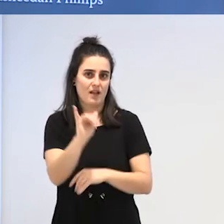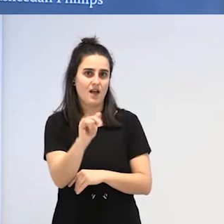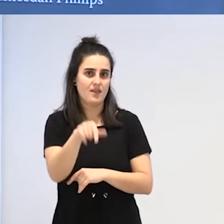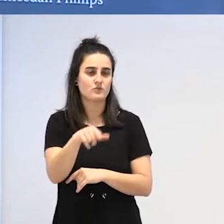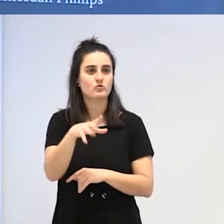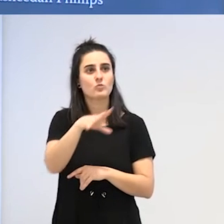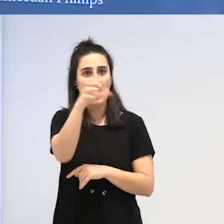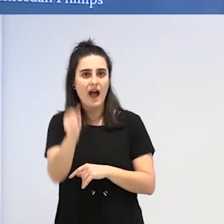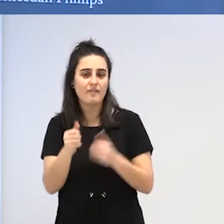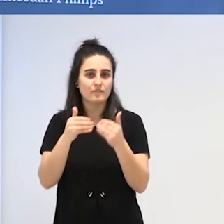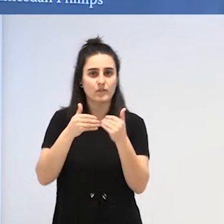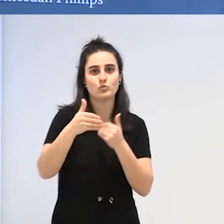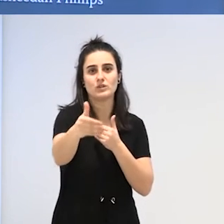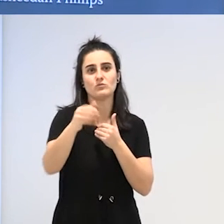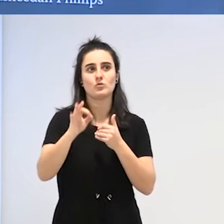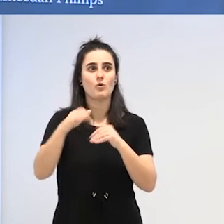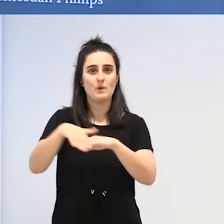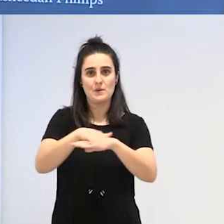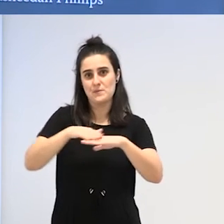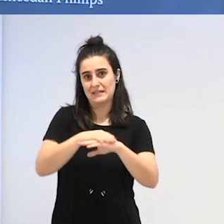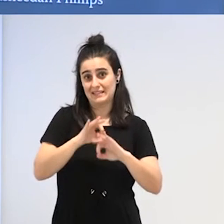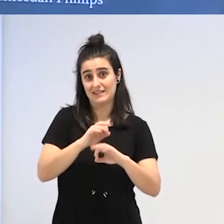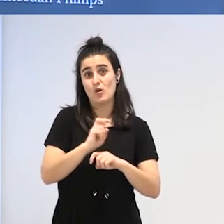da. Eta afrofuturismoaren beste oinarri bat da